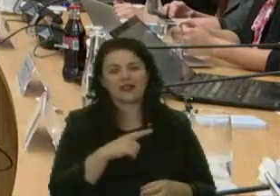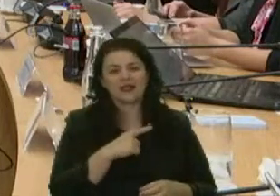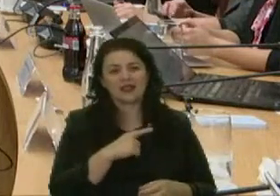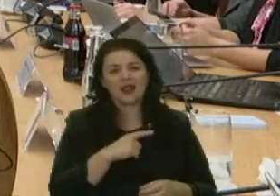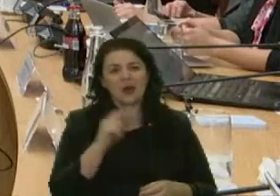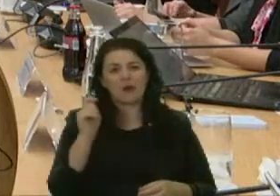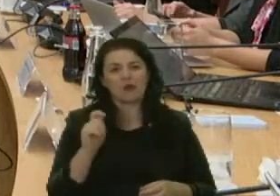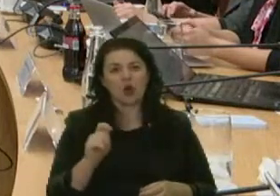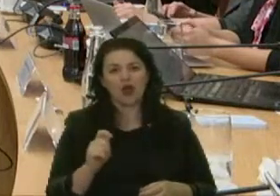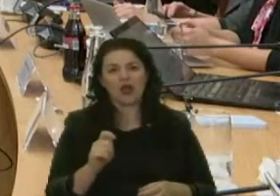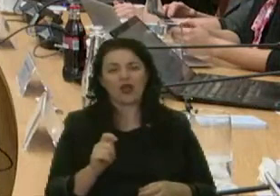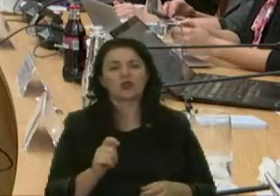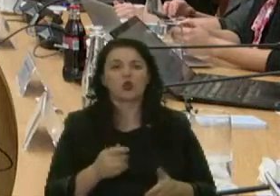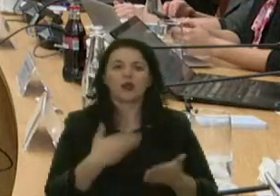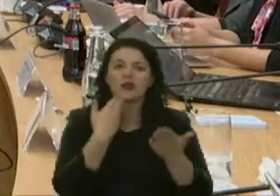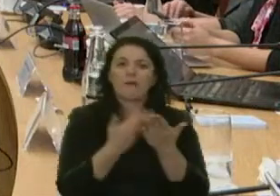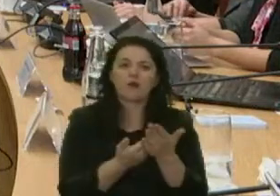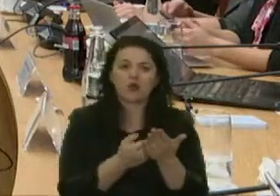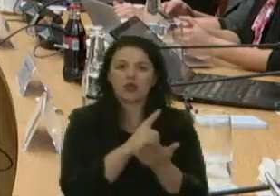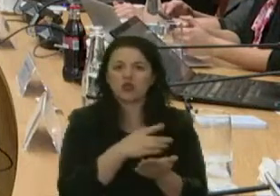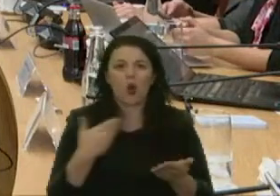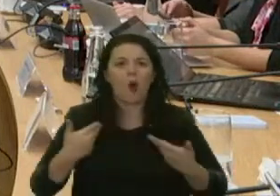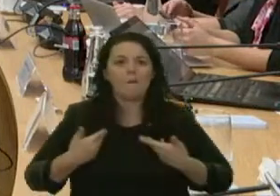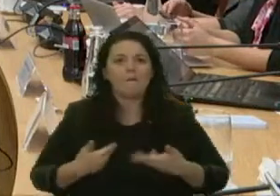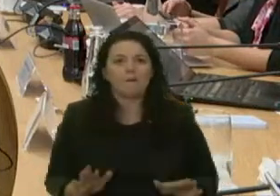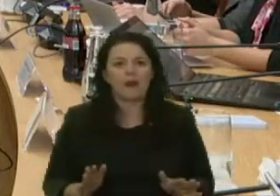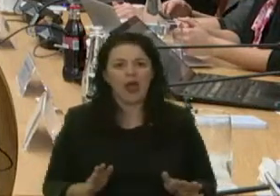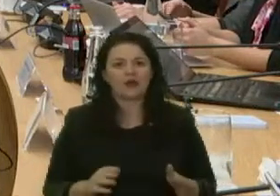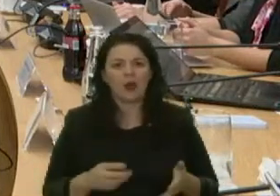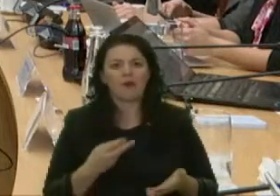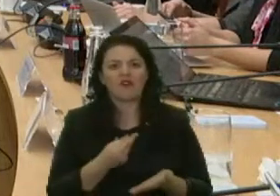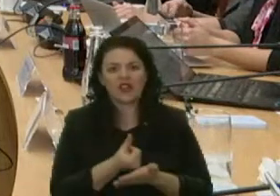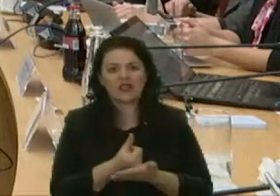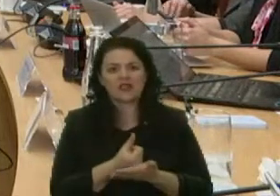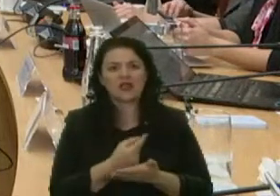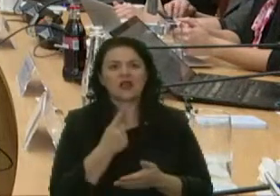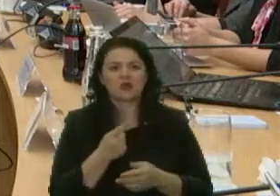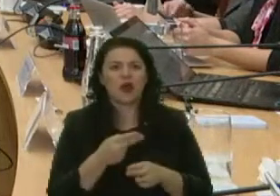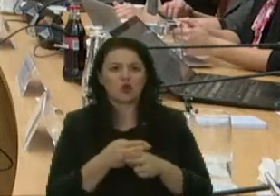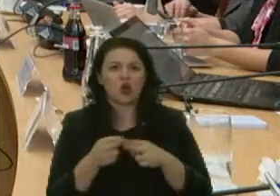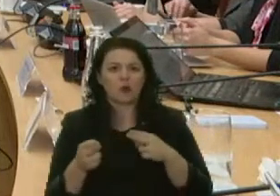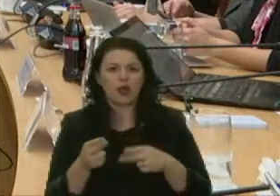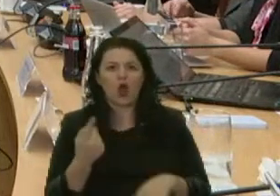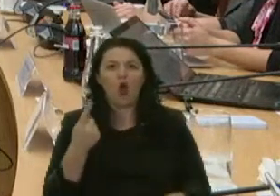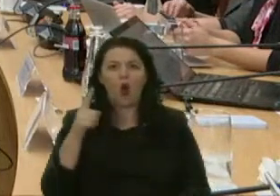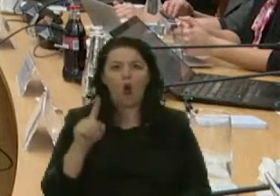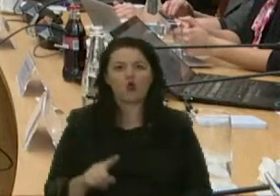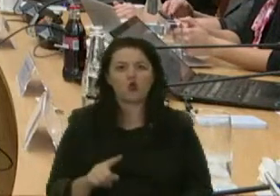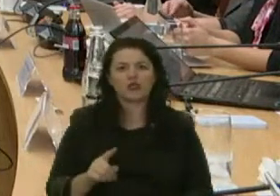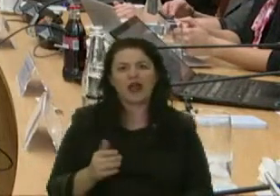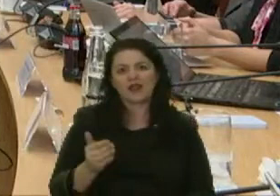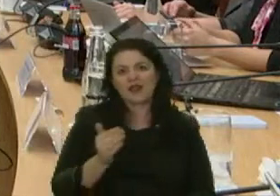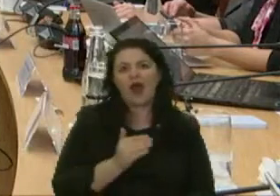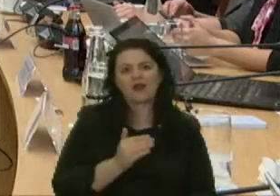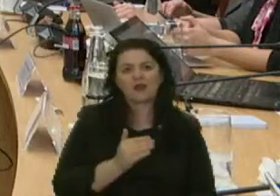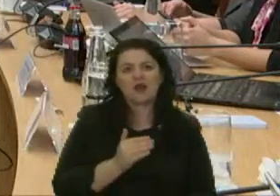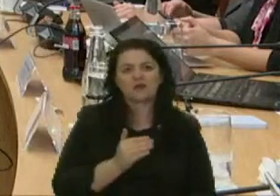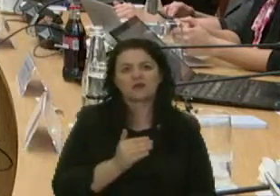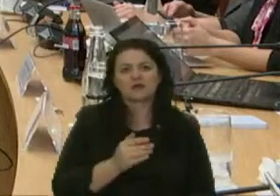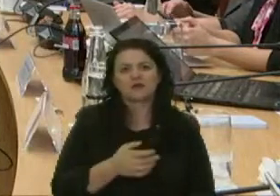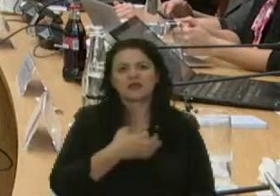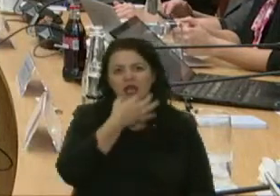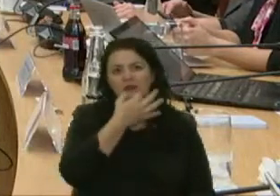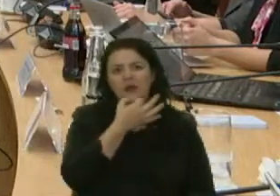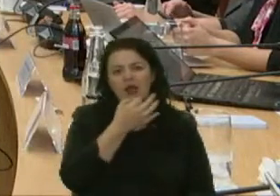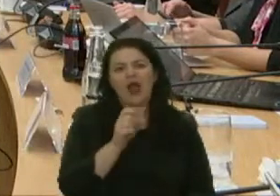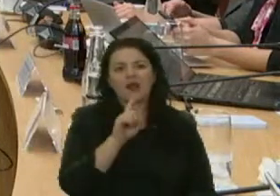să nu pierdem Finanțarea iar pentru acuratețea informațiilor cam atâta cu o lună de zile înainte să adresez